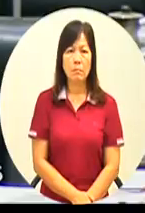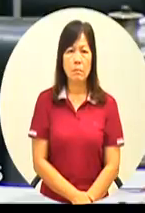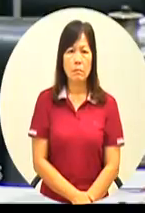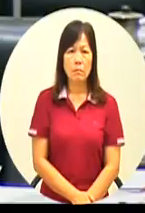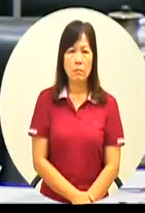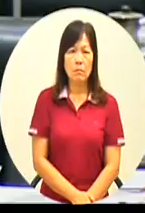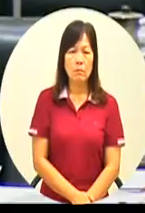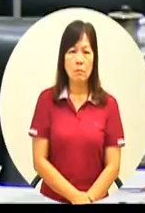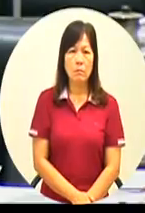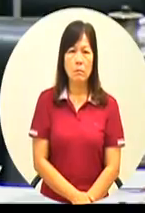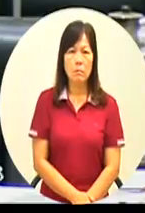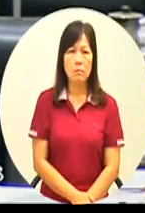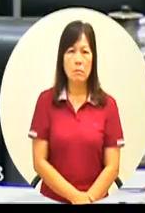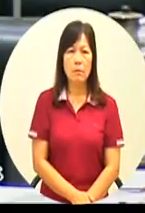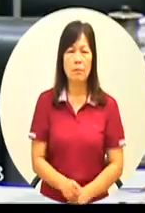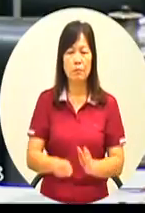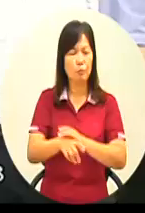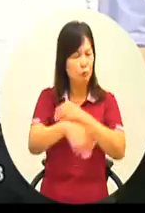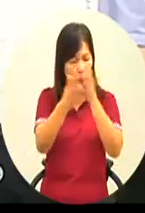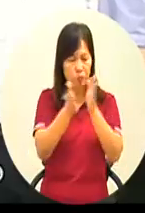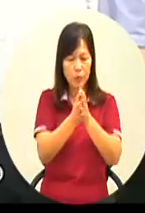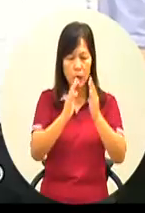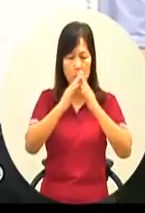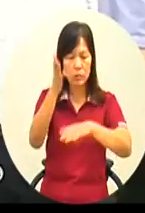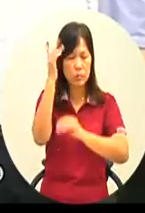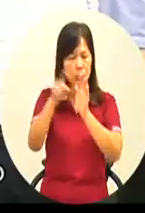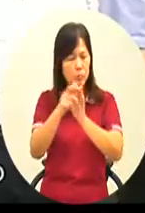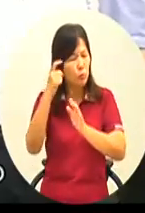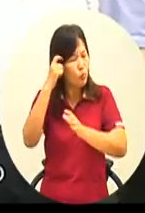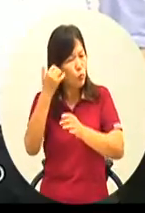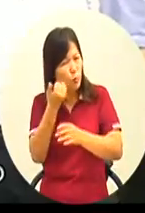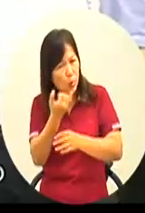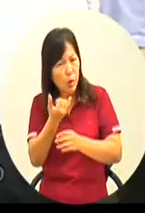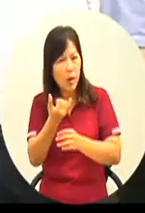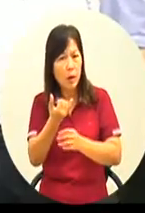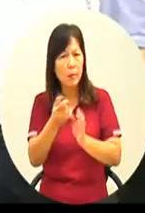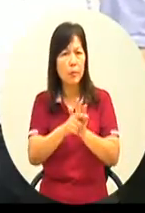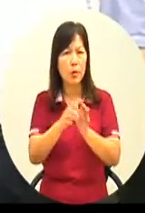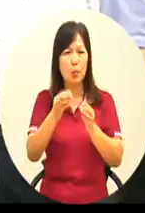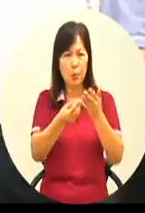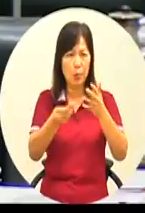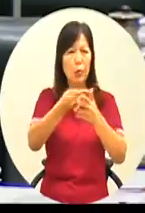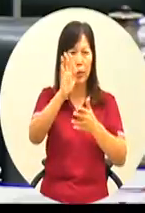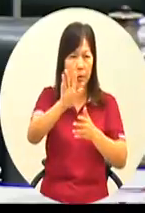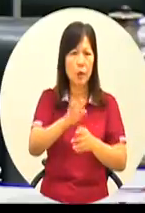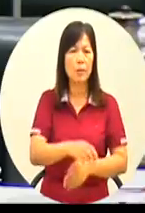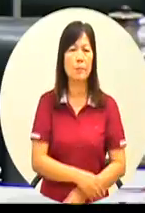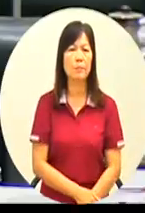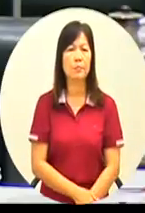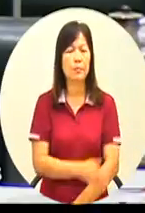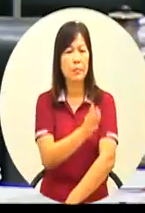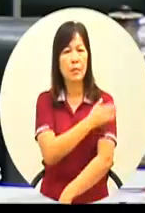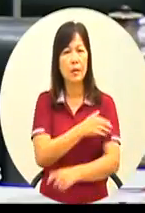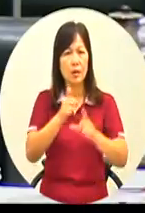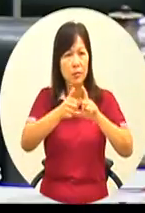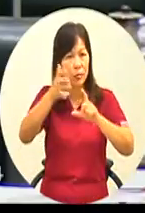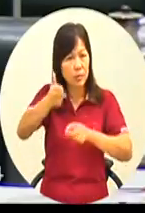好，报告议员，以整体的市政满意的话，我们是有提升的。 好，陈区长。